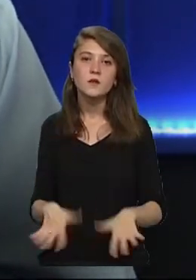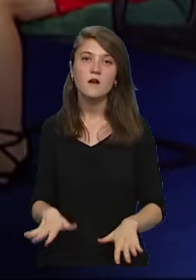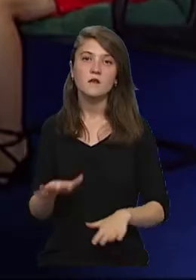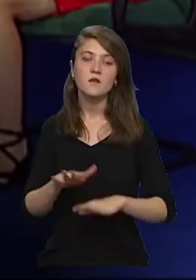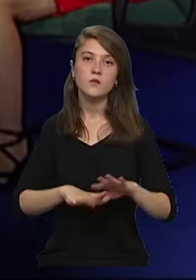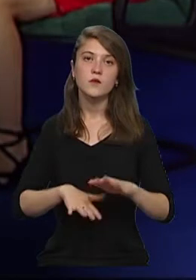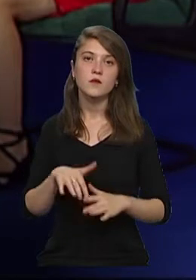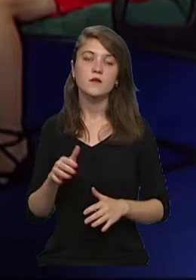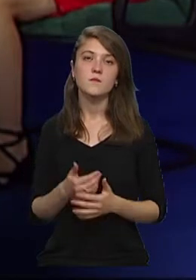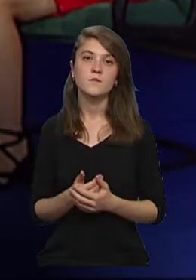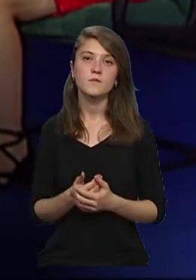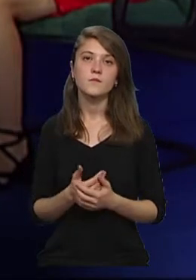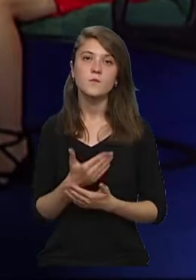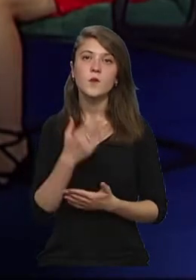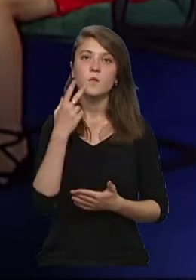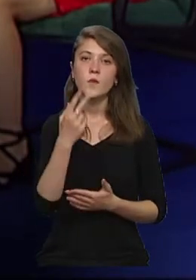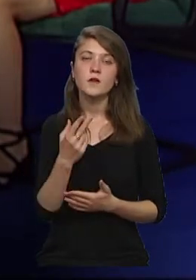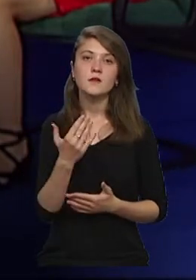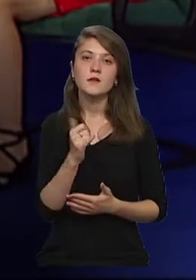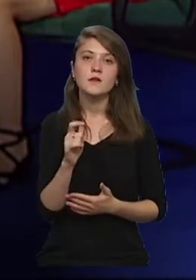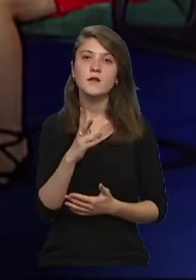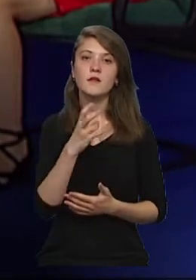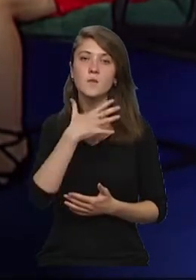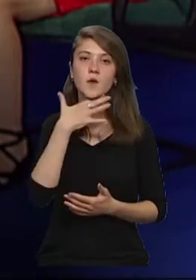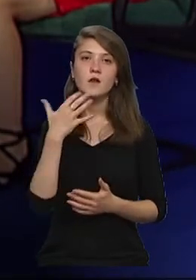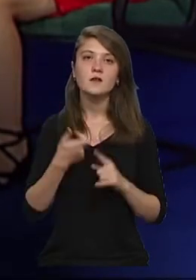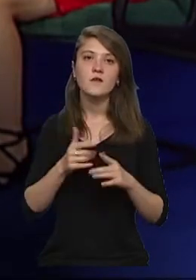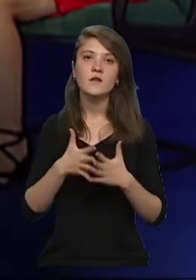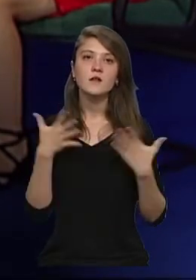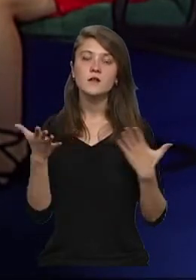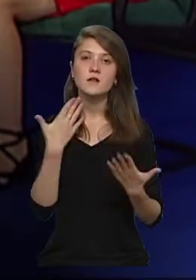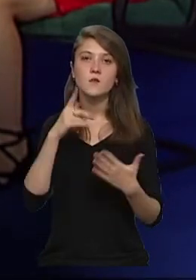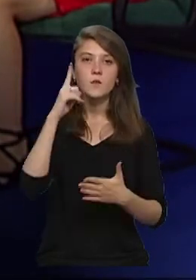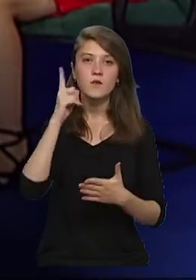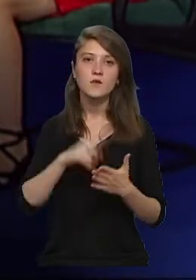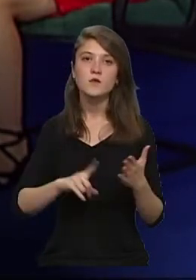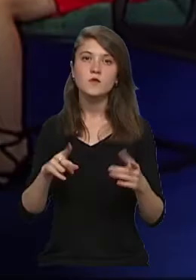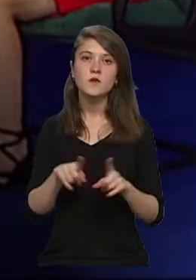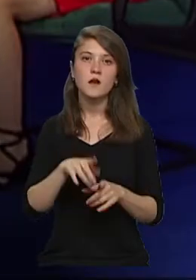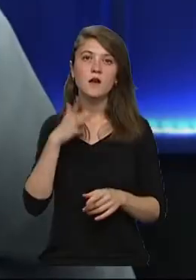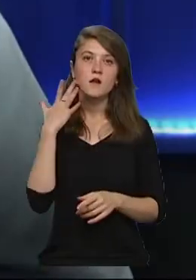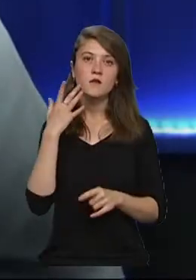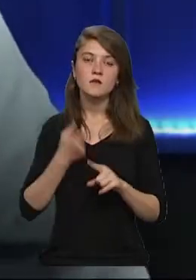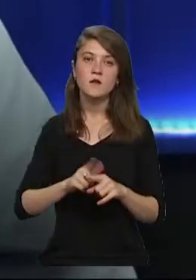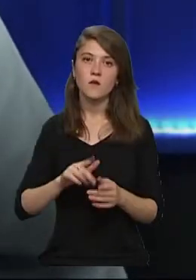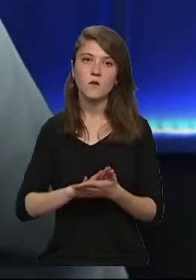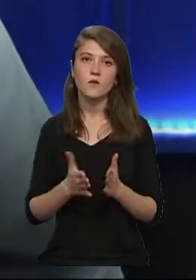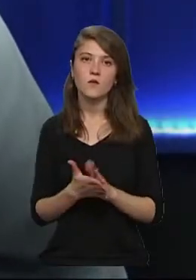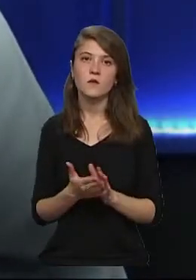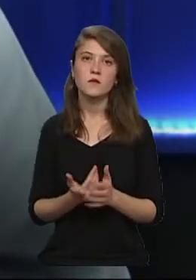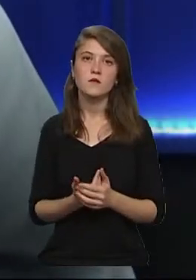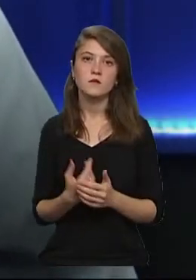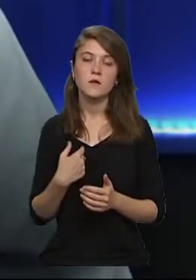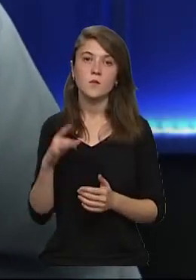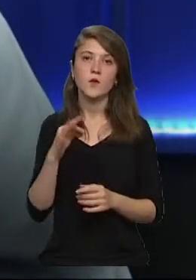ми бачимо, їх небагато, але оця відкритість діалогу, повірте, що так легко нам вдалося ці угоди. Це